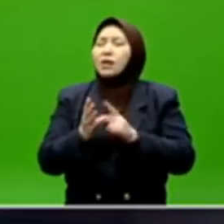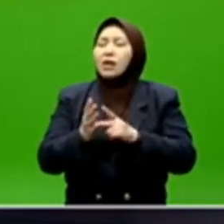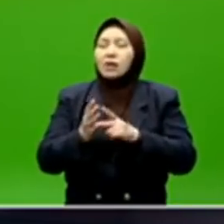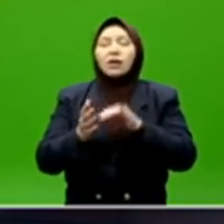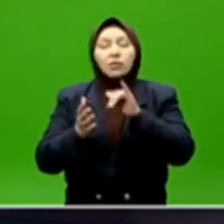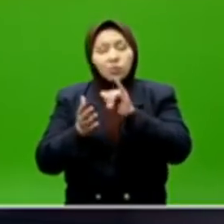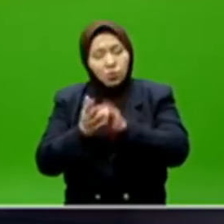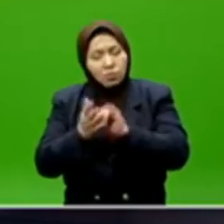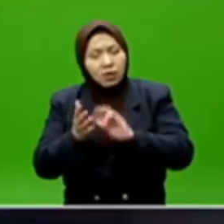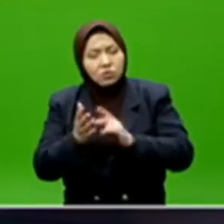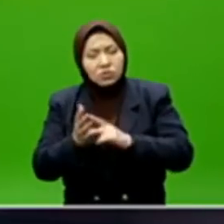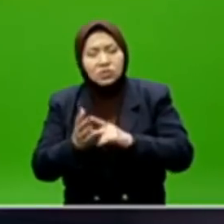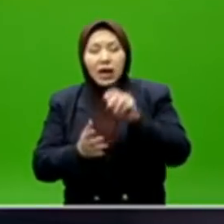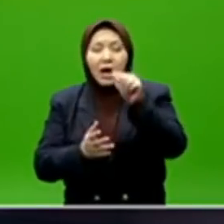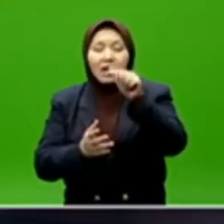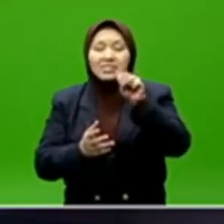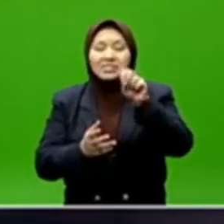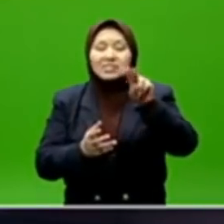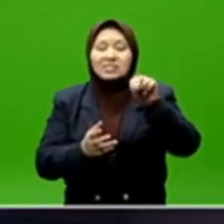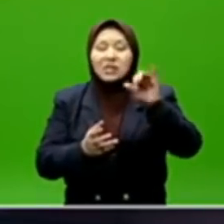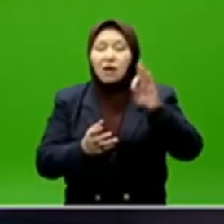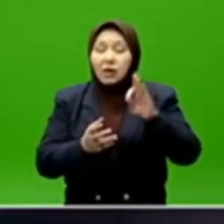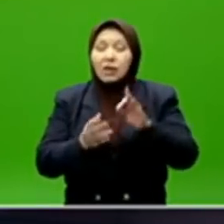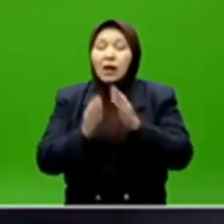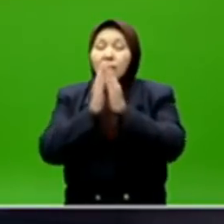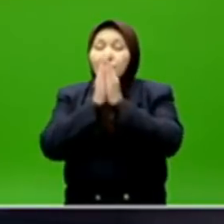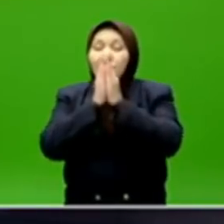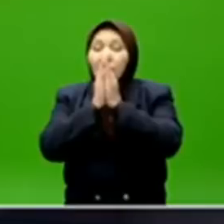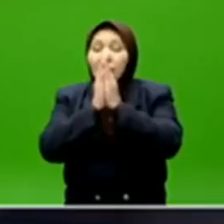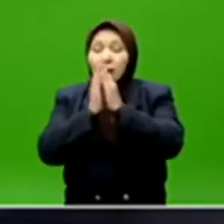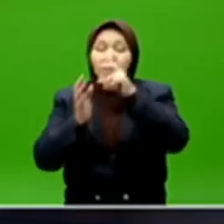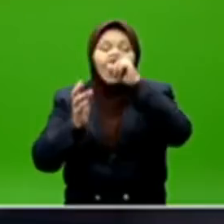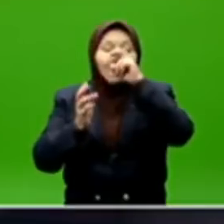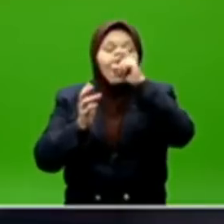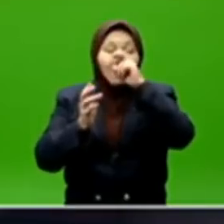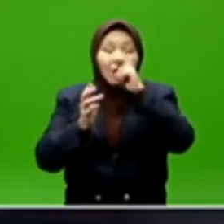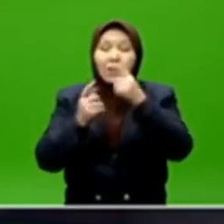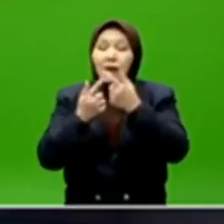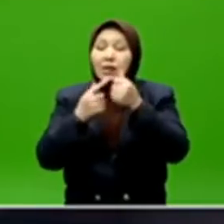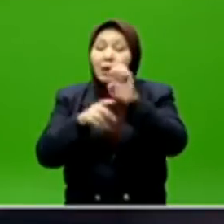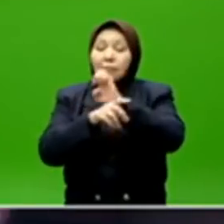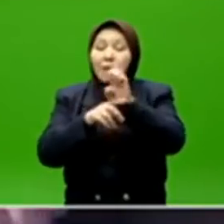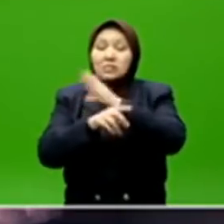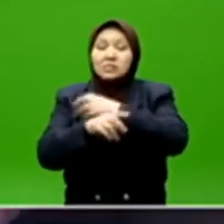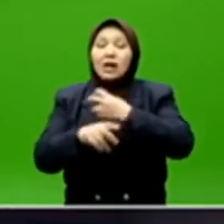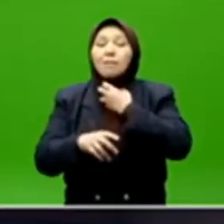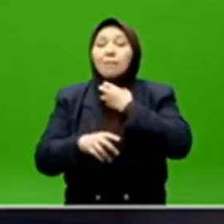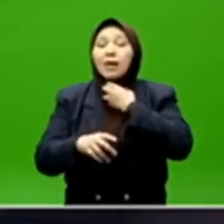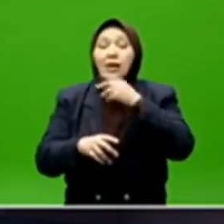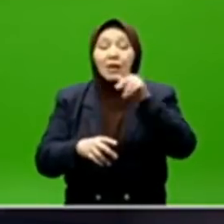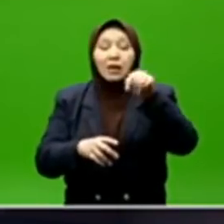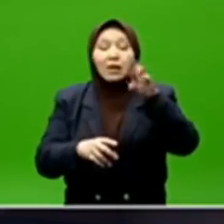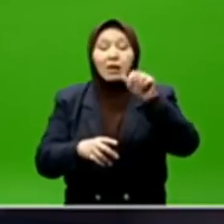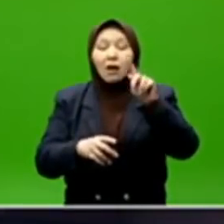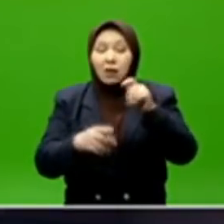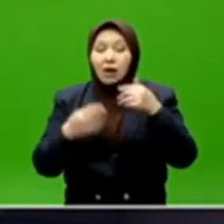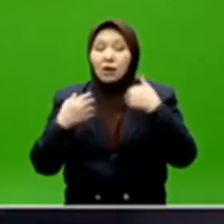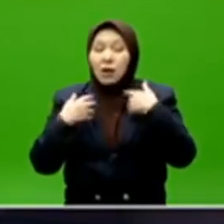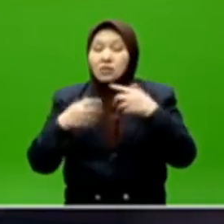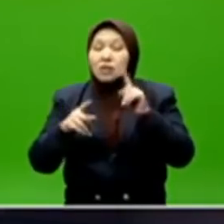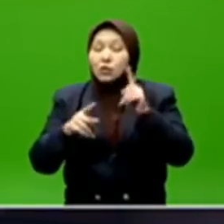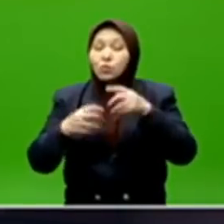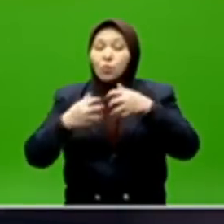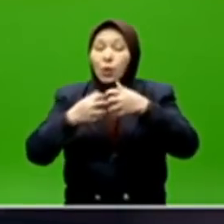Iaitu asnam ini adalah berhala yang dibuat daripada emas dan juga perak. Sebenarnya dia jadi satu industri, ustaz. Dia